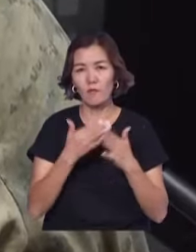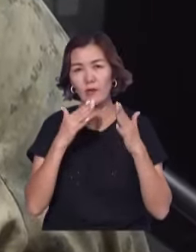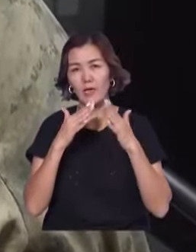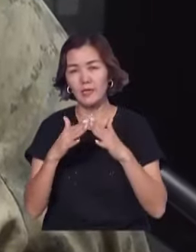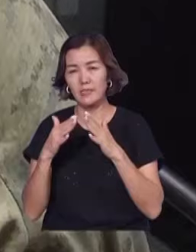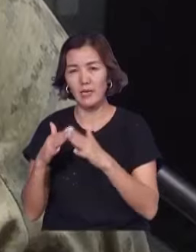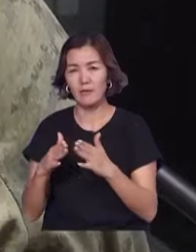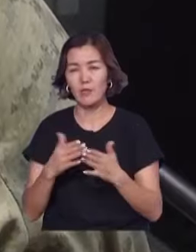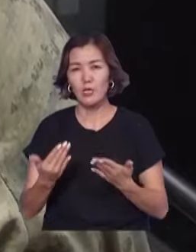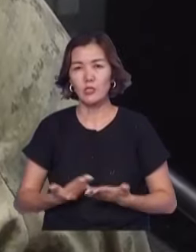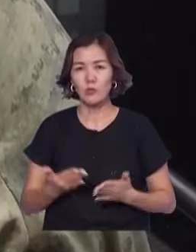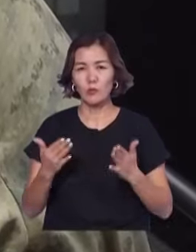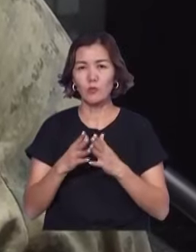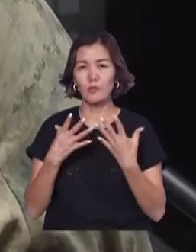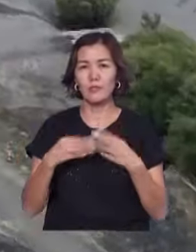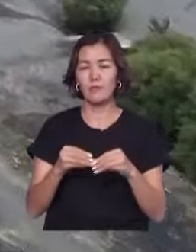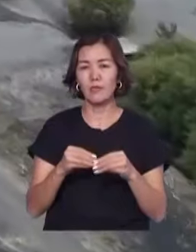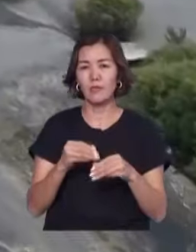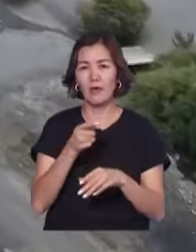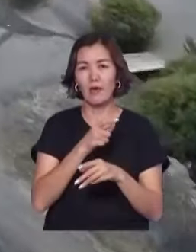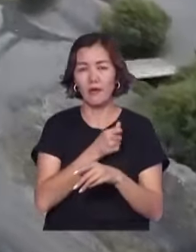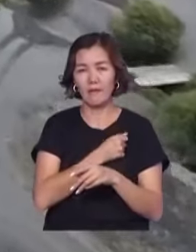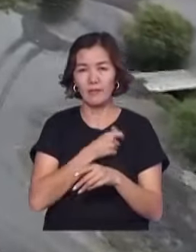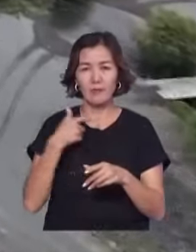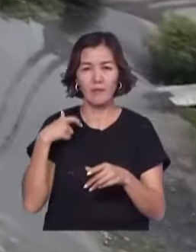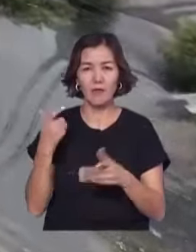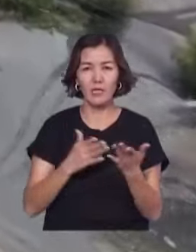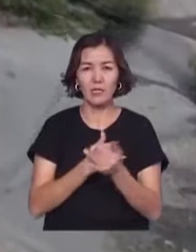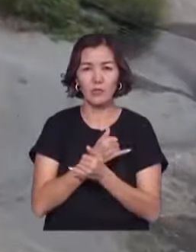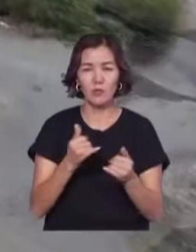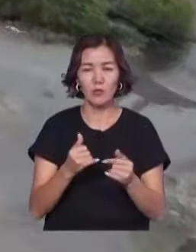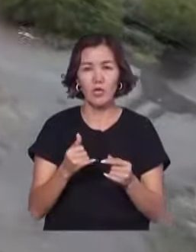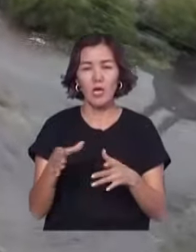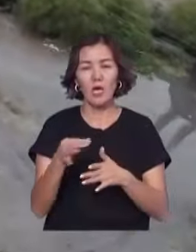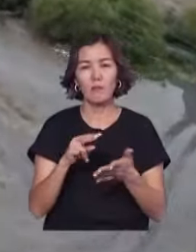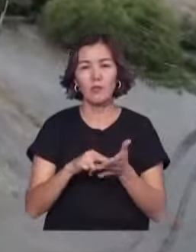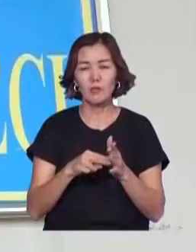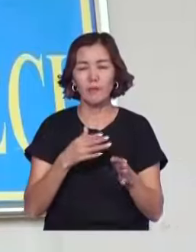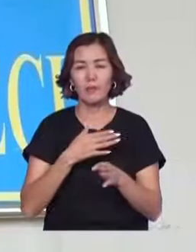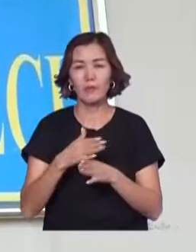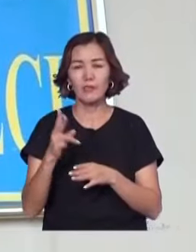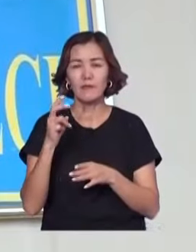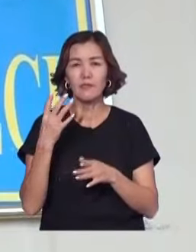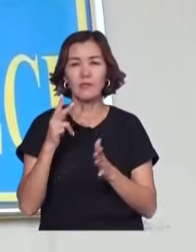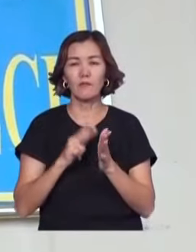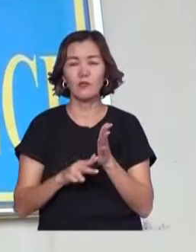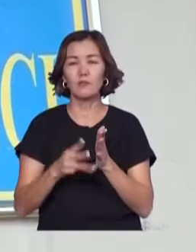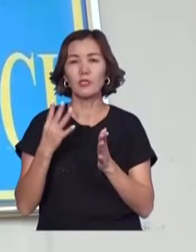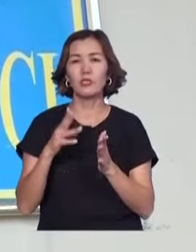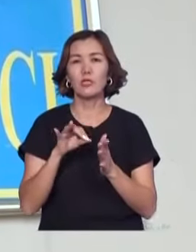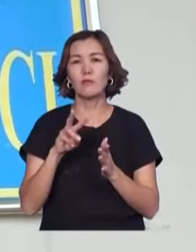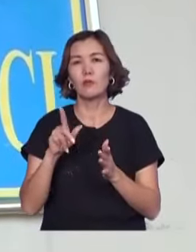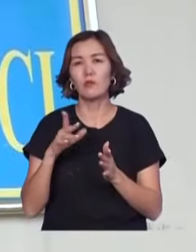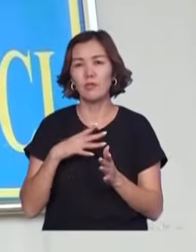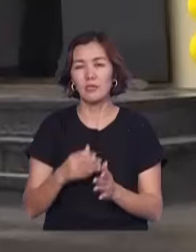блочно-модульных казарм и жилого дома для семей офицеров и военнослужащих. На эти цели из областного бюджета было выделено 284 миллиона